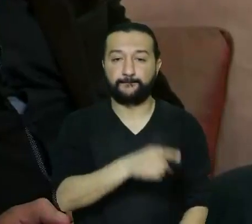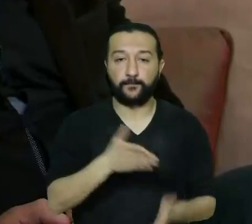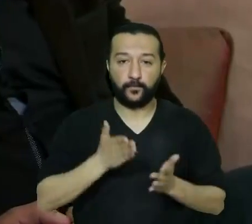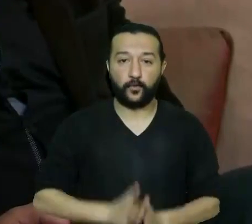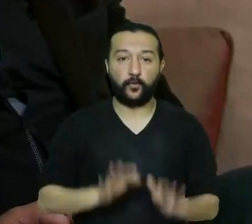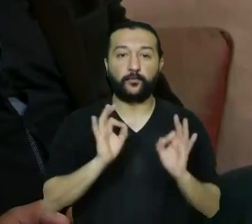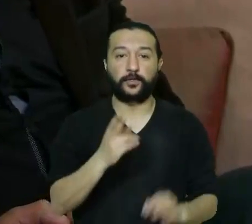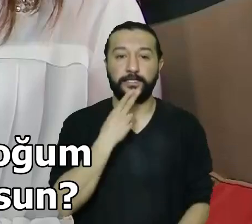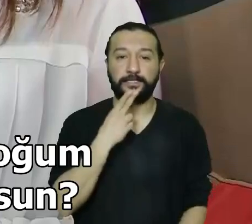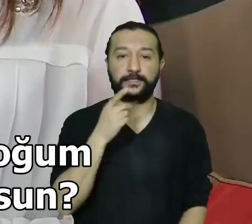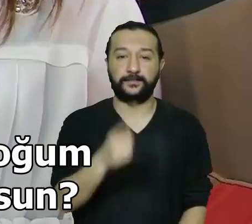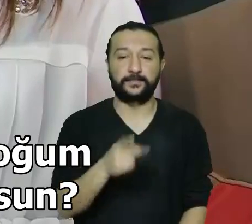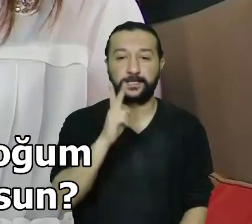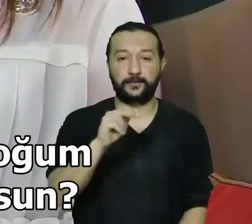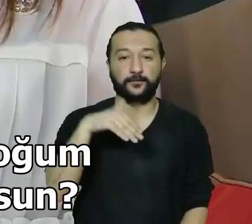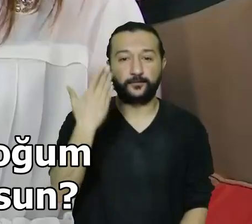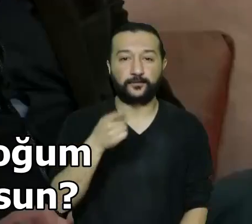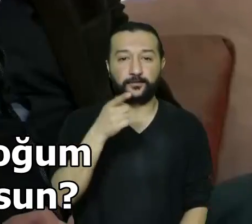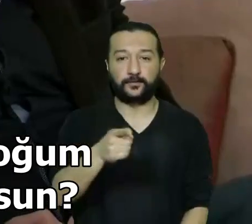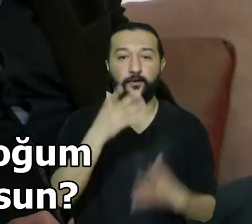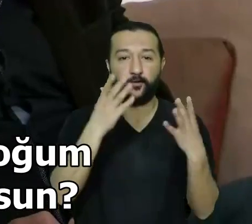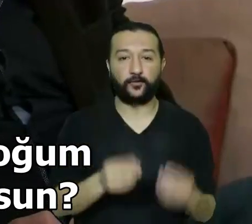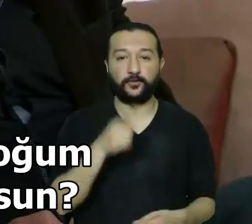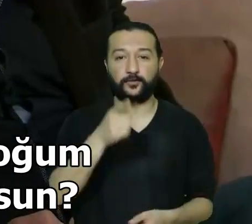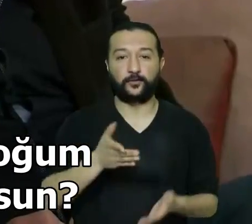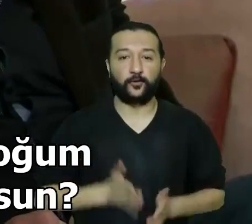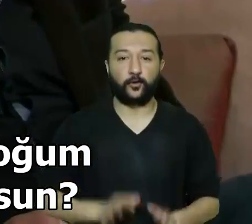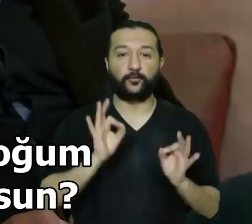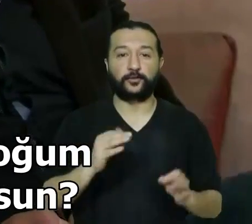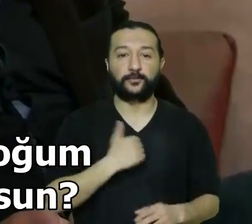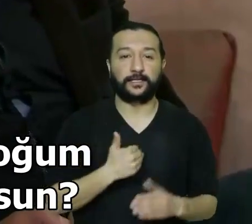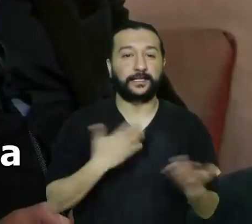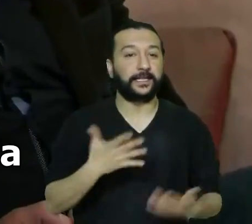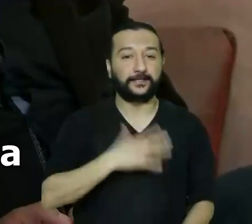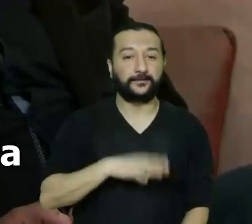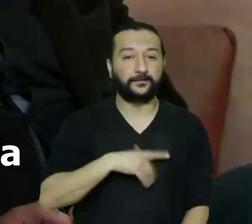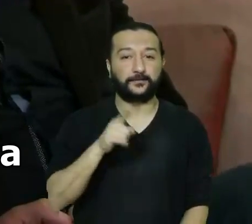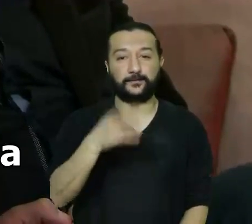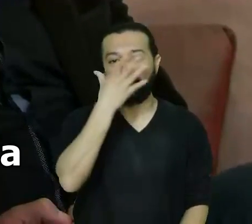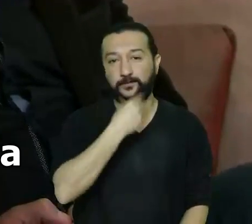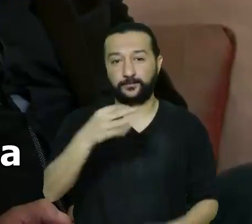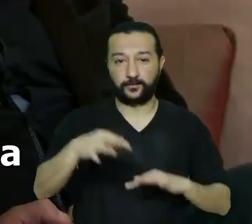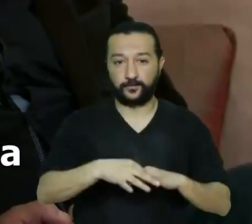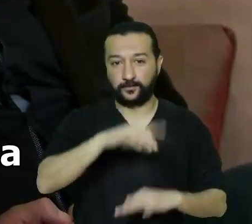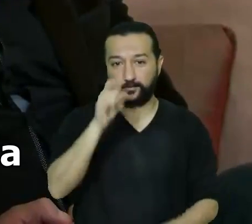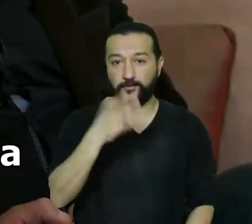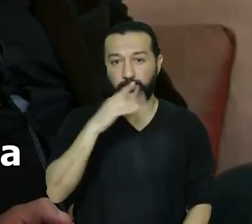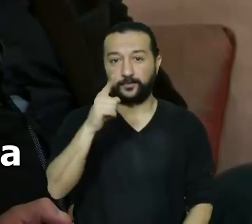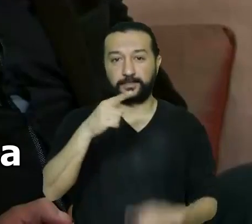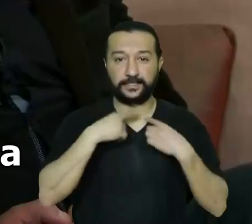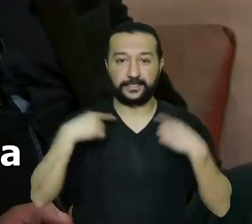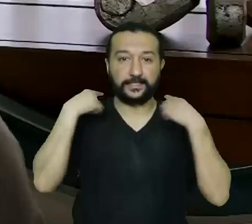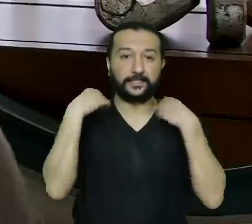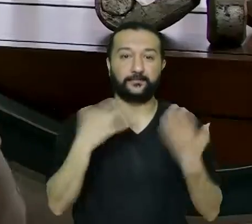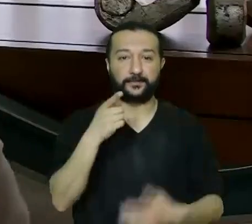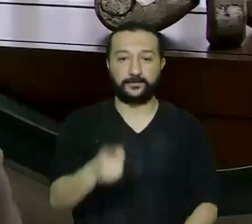Doğum günü kızı. İki gün sonra olacak olan o doğum günün için benden ne istiyorsun? Güzel bir yüzük mü yoksa bir gerdanlık